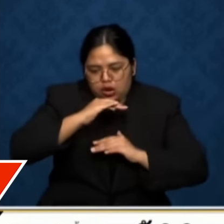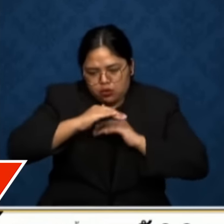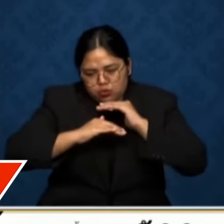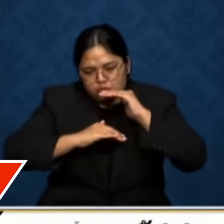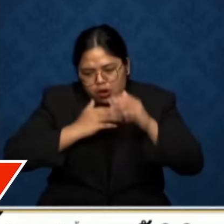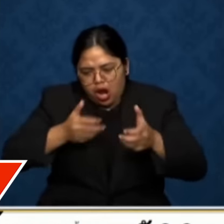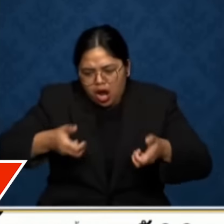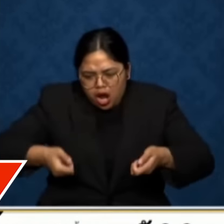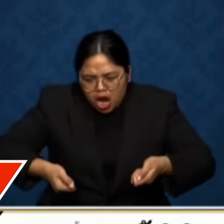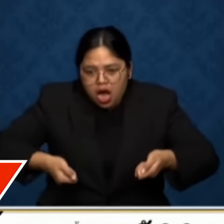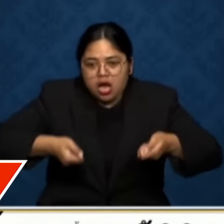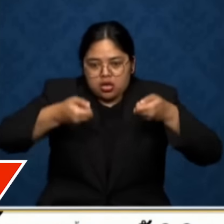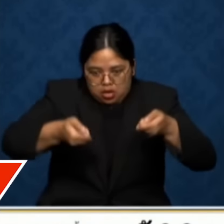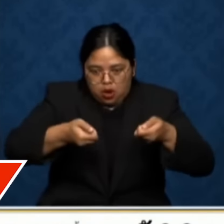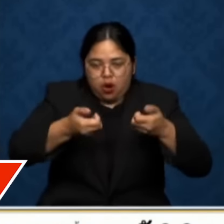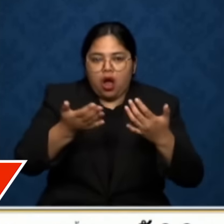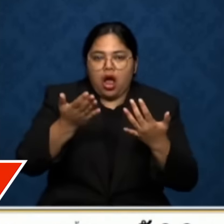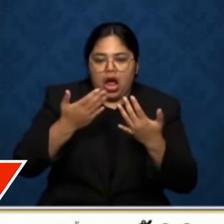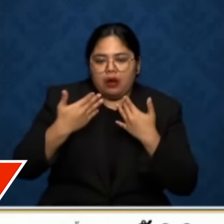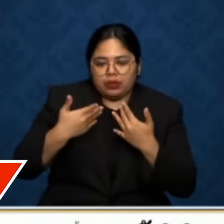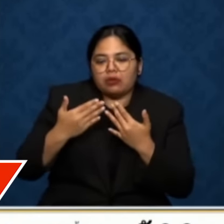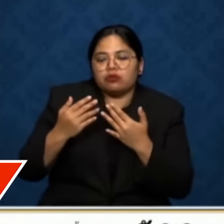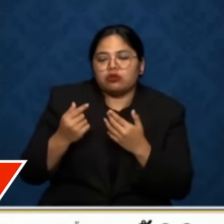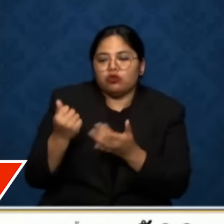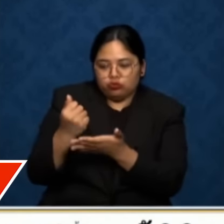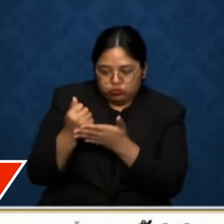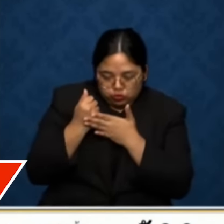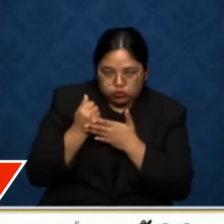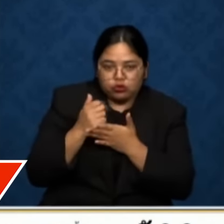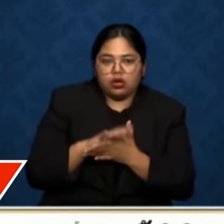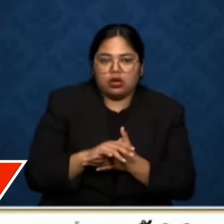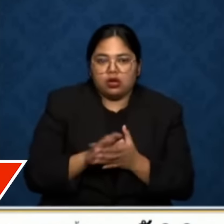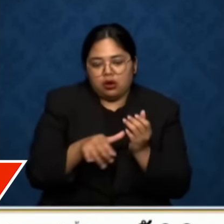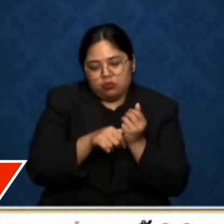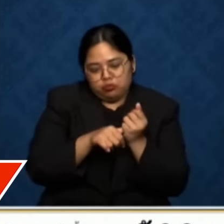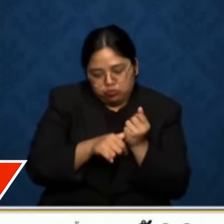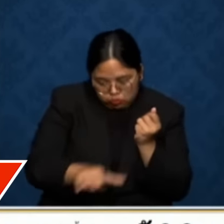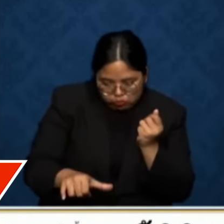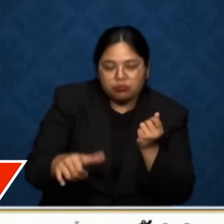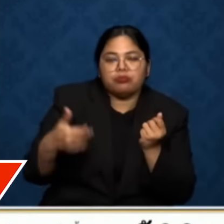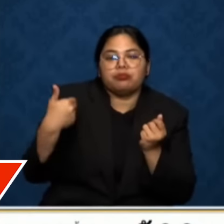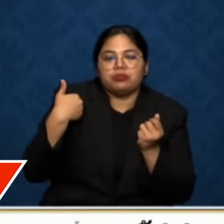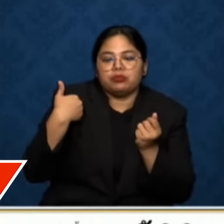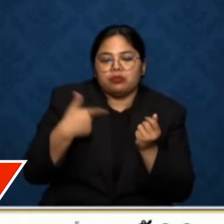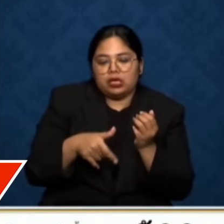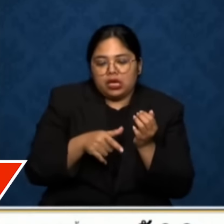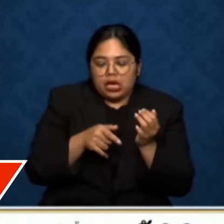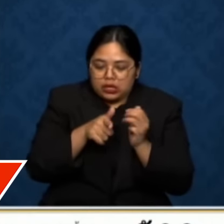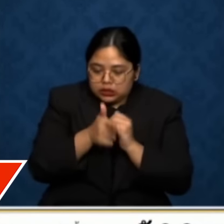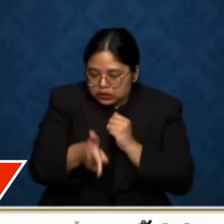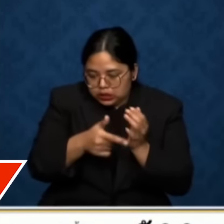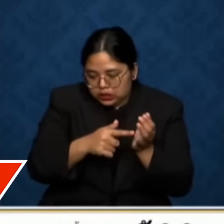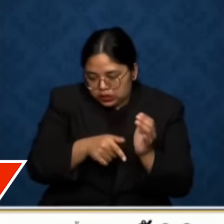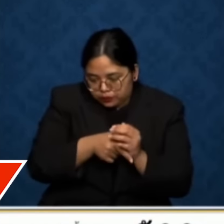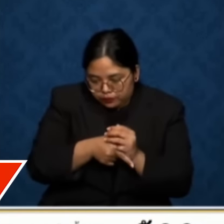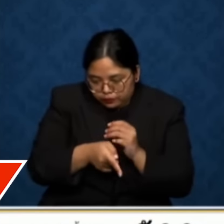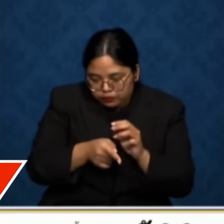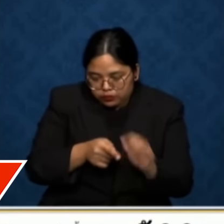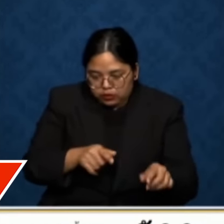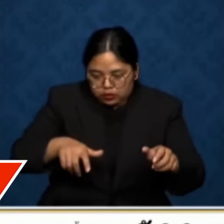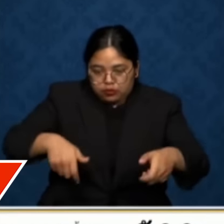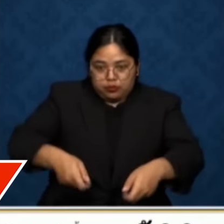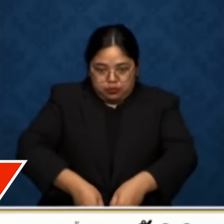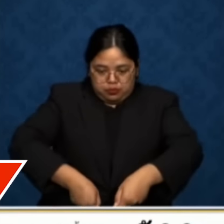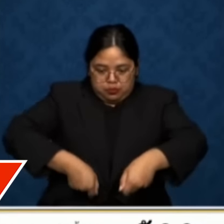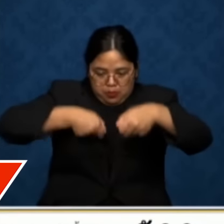ามอาบน้ำด้วยตัวเองก็ต้องมีคนช่วยอุจจาระราดบางครั้งปัสสาวะราดบางทีต้องใส่แพมเพิร์ส